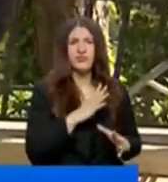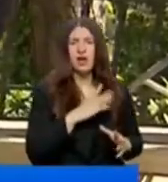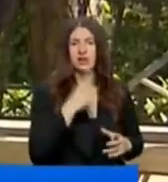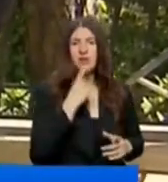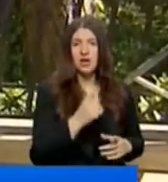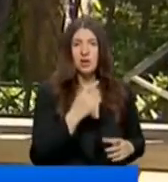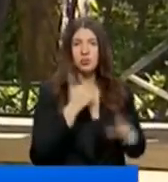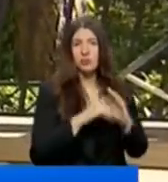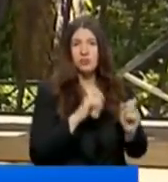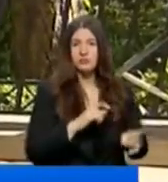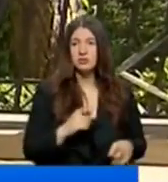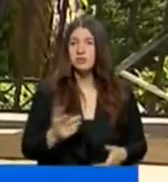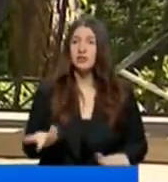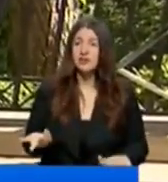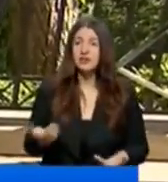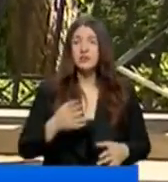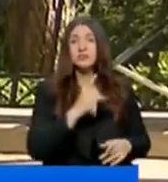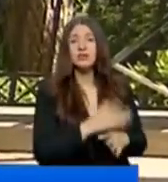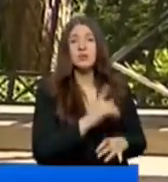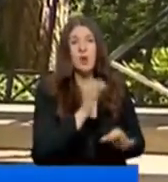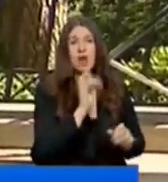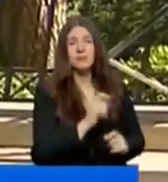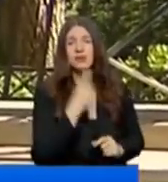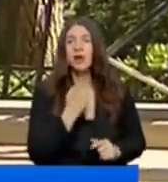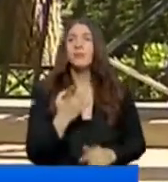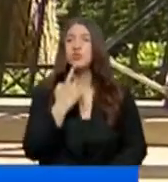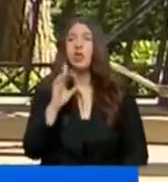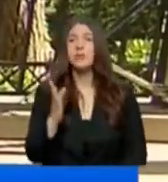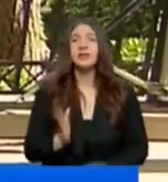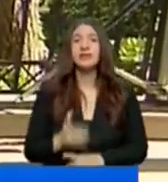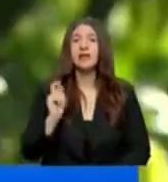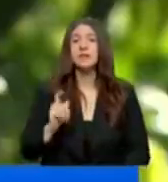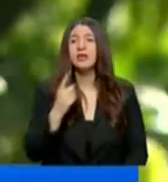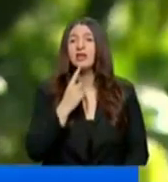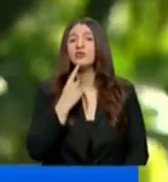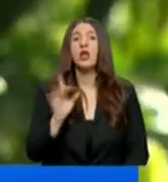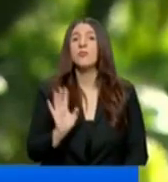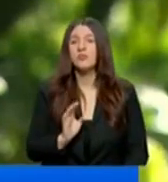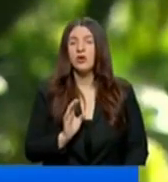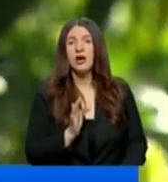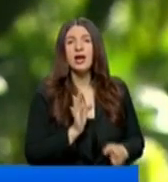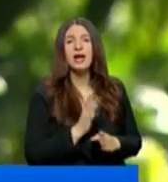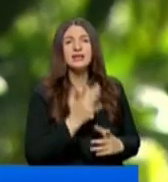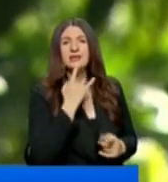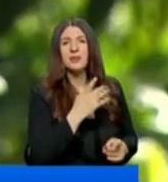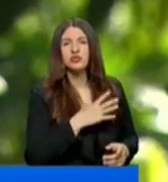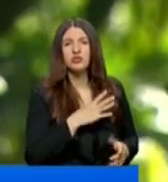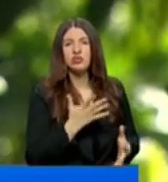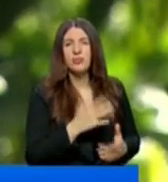diyerek yorumladı. Evet. Ama, neden bunu böyle yaptılar diye. Ama söylemiyor. Neden yaptılar diye söylemiyor. Söylemiyor. Neden? Neyi kastediyor